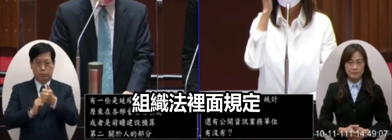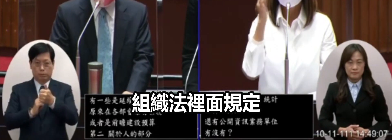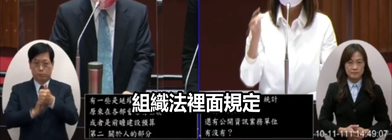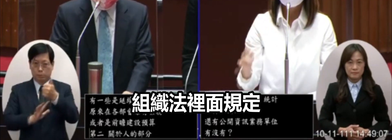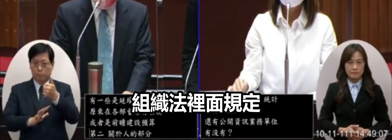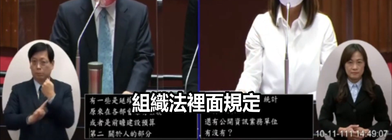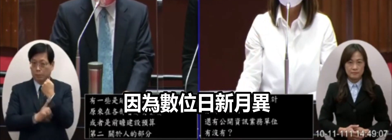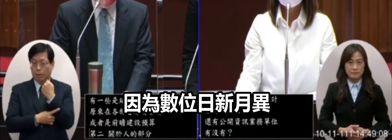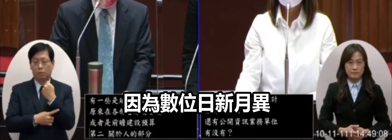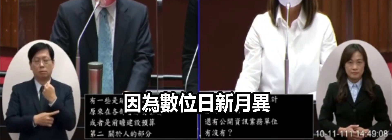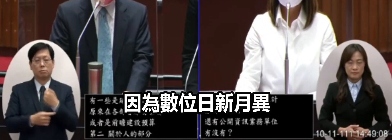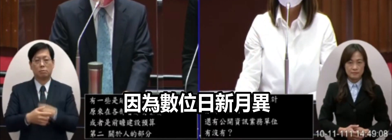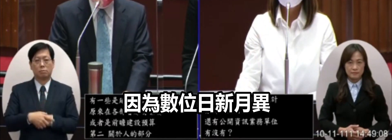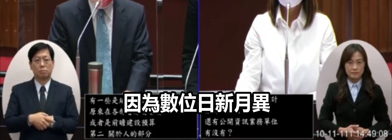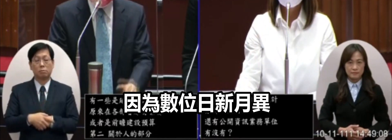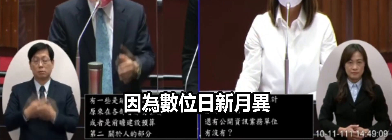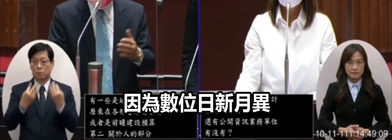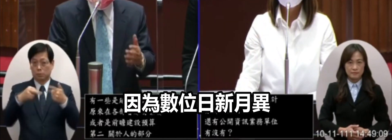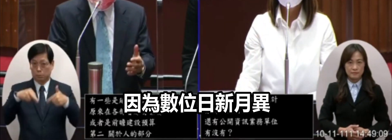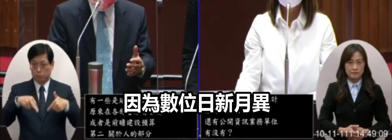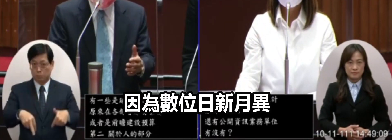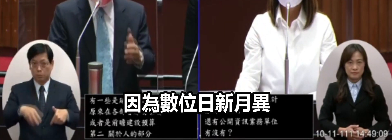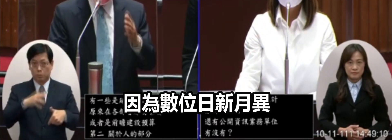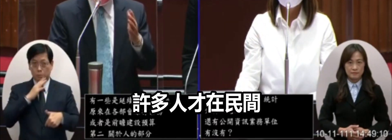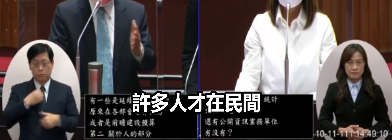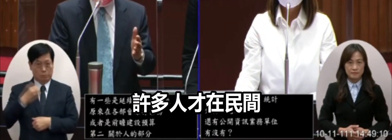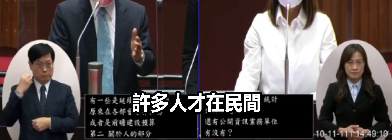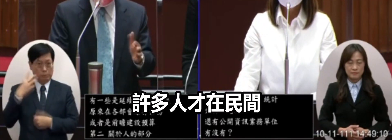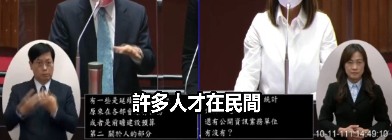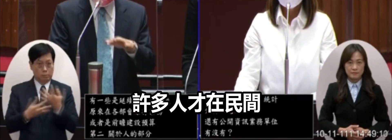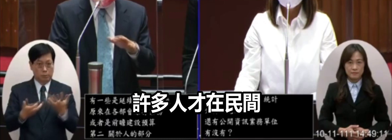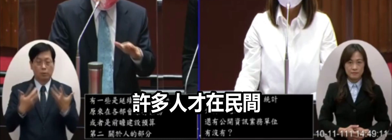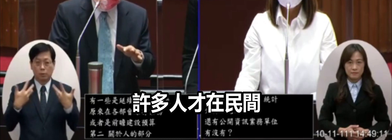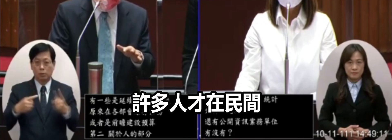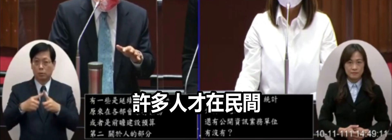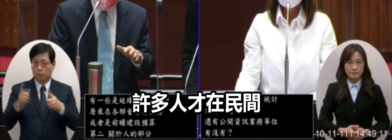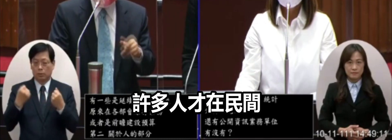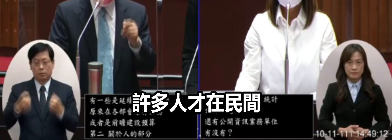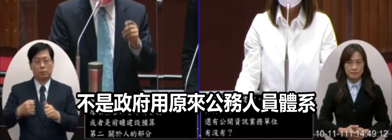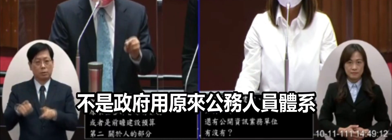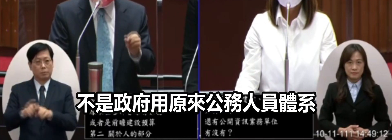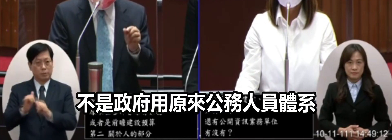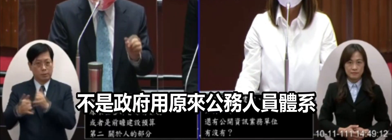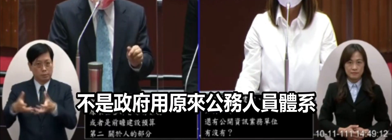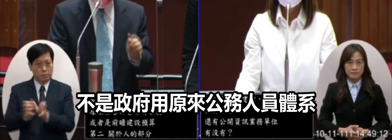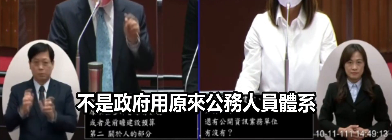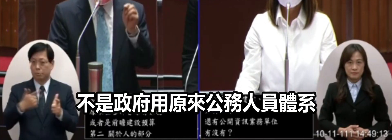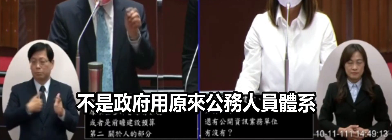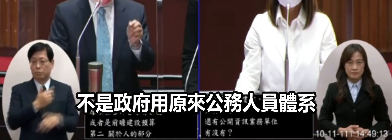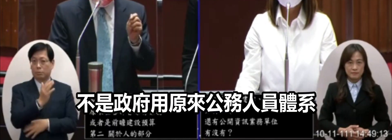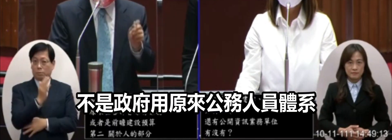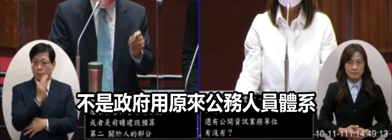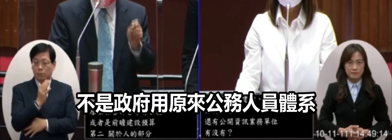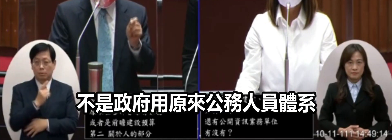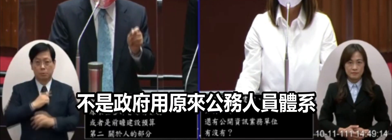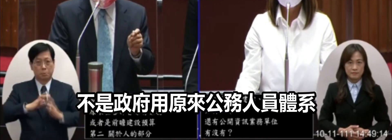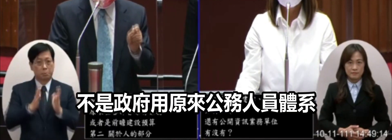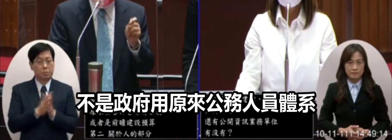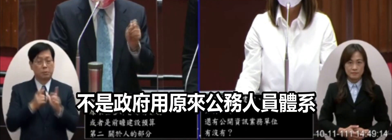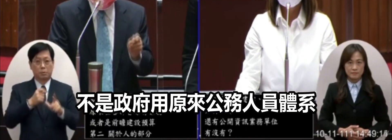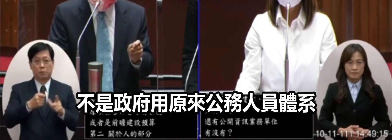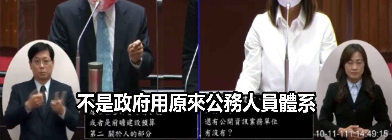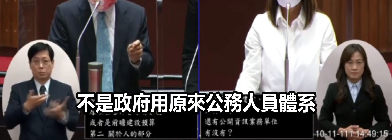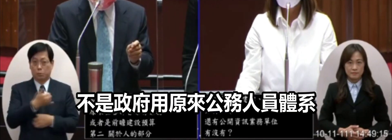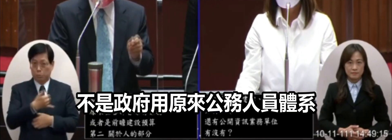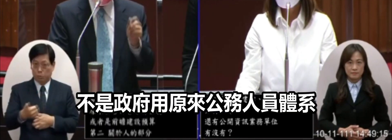面规定，因为数位日新月异，许多人才在民间不是政府用原来公务